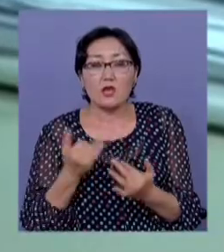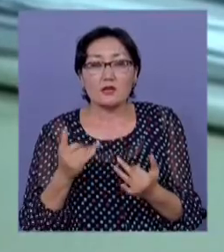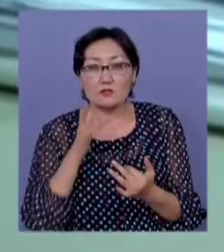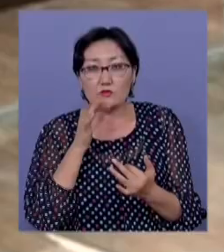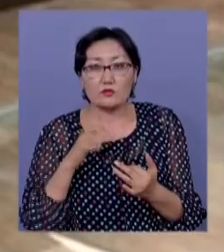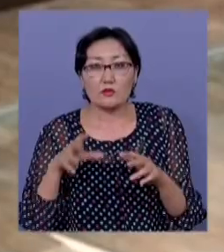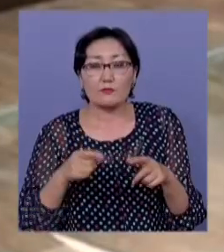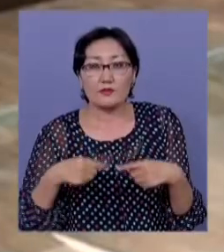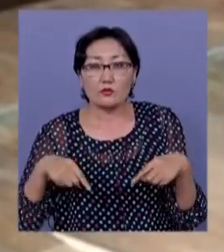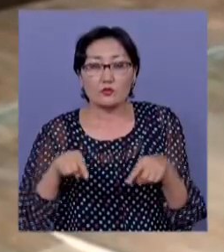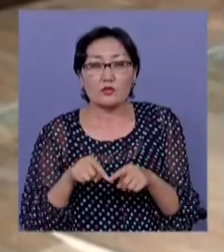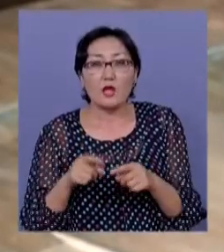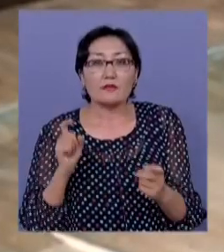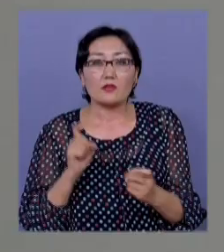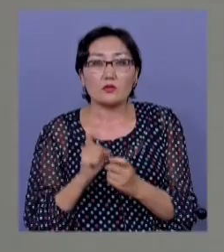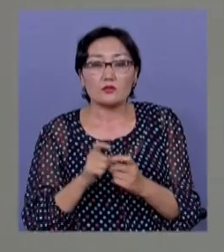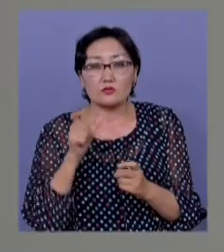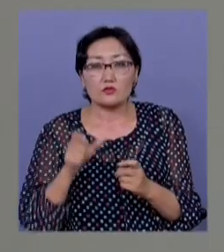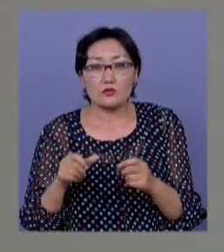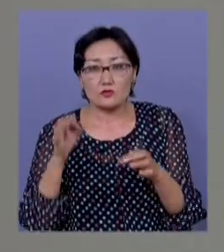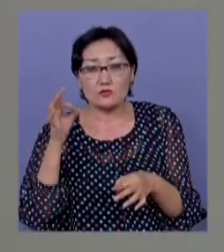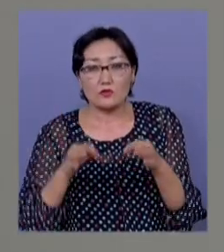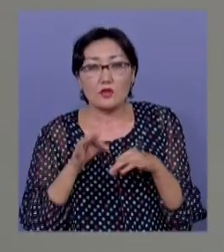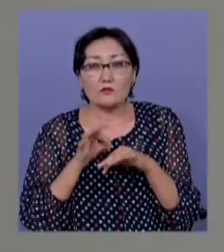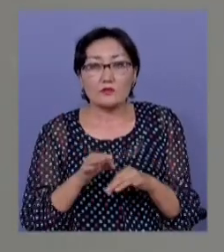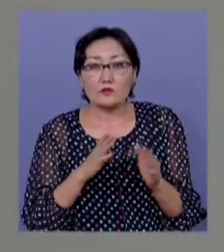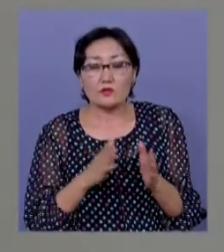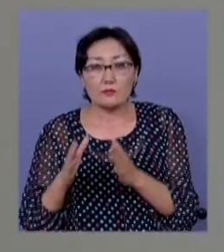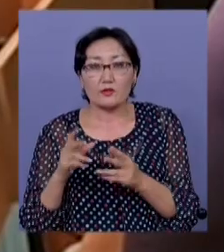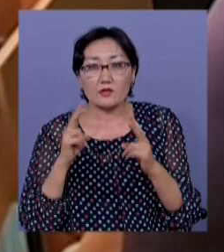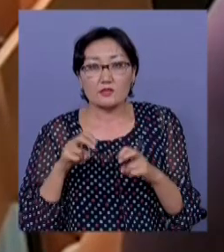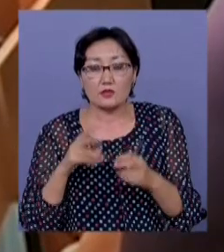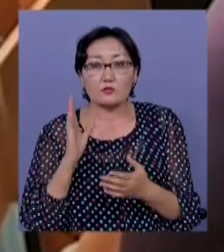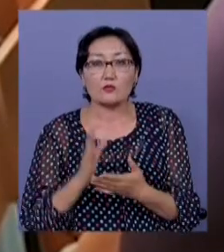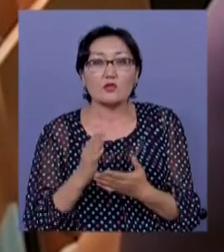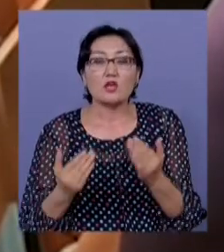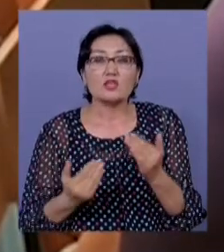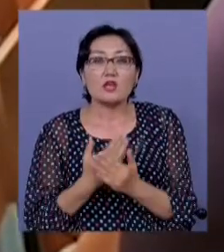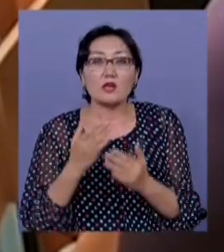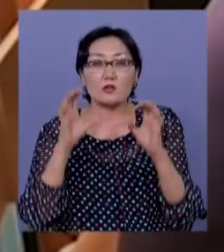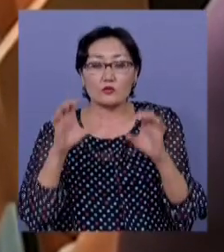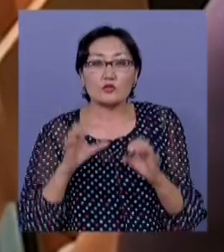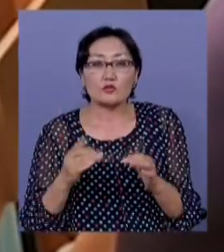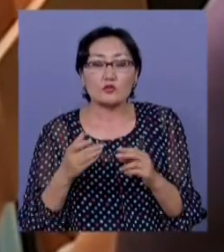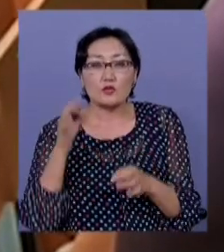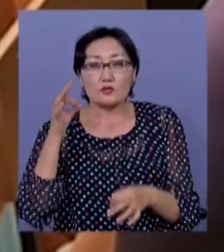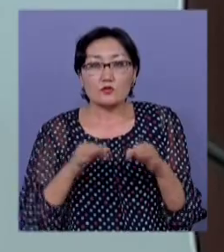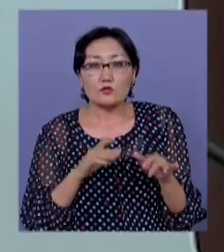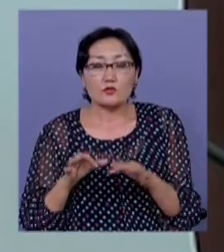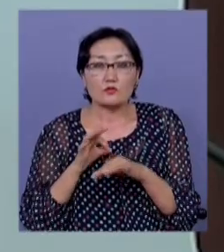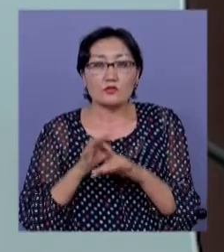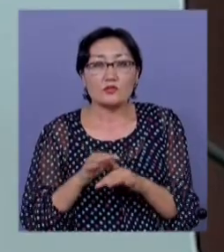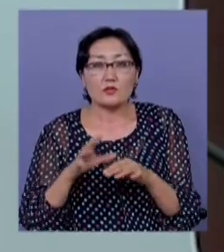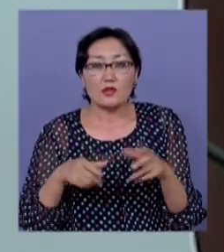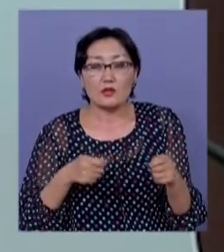таңда билік органдары дауларды азаматтық сот ісін жүргізу тәртібімен қарастыратын болса, жаңа кодексте сот ісін жүргізудің